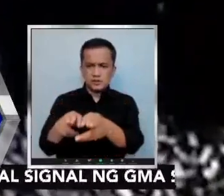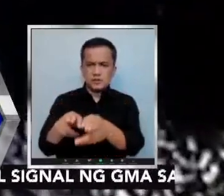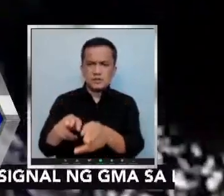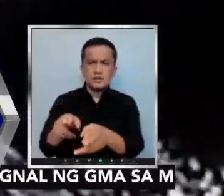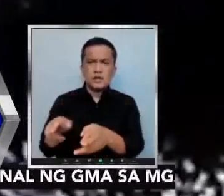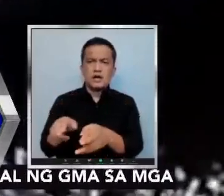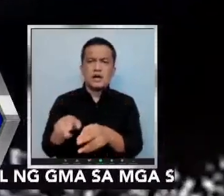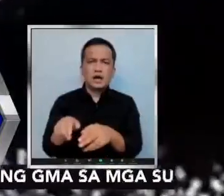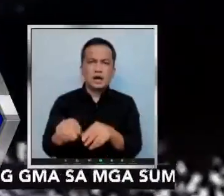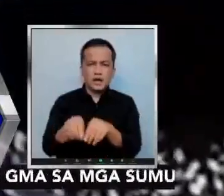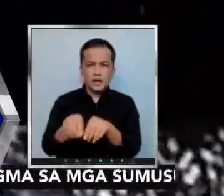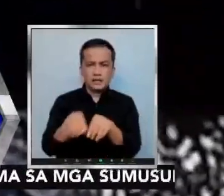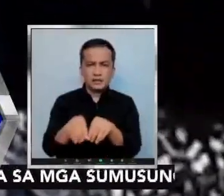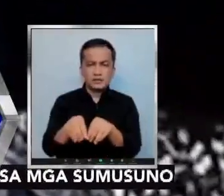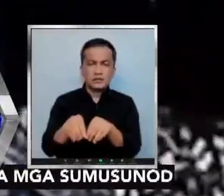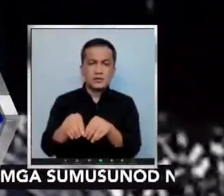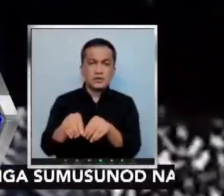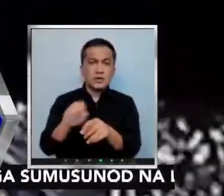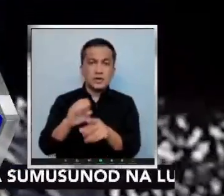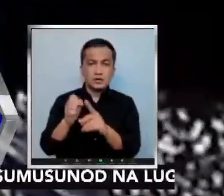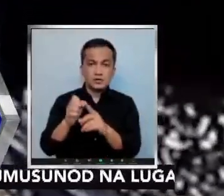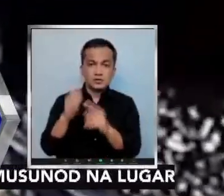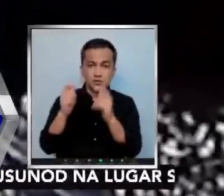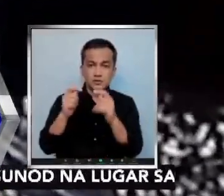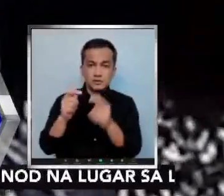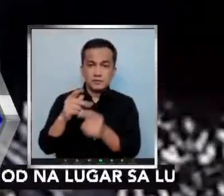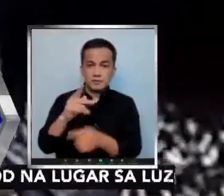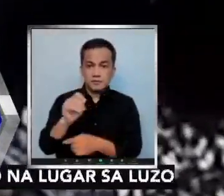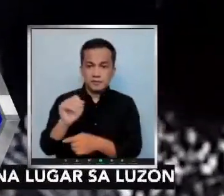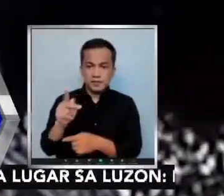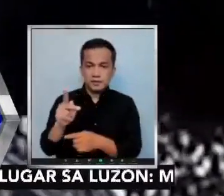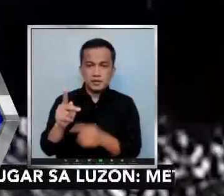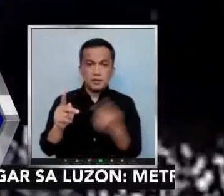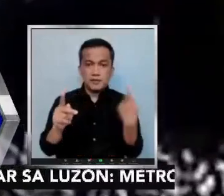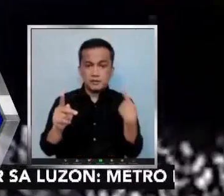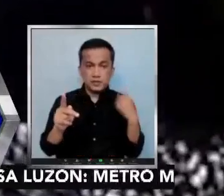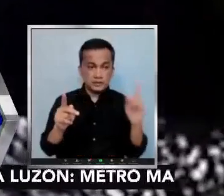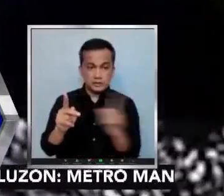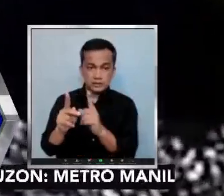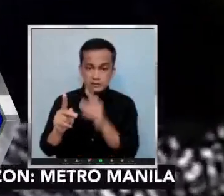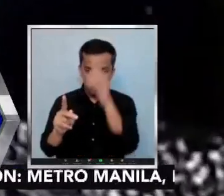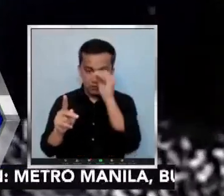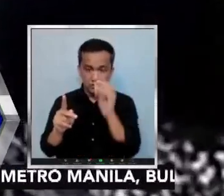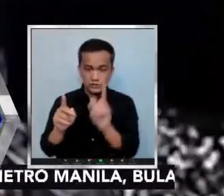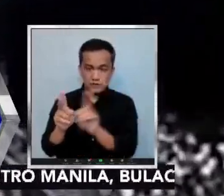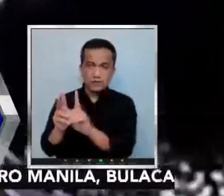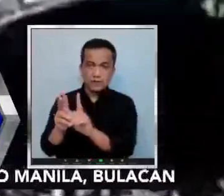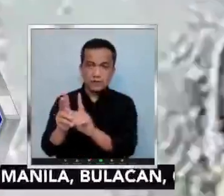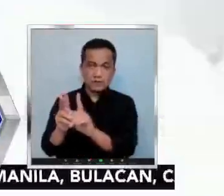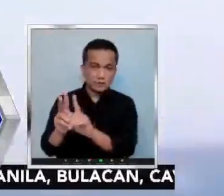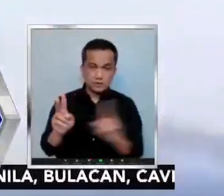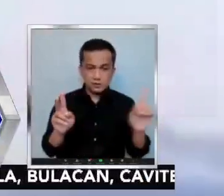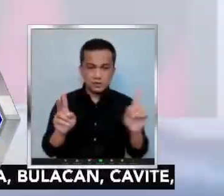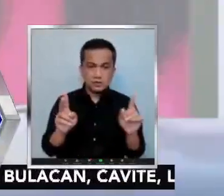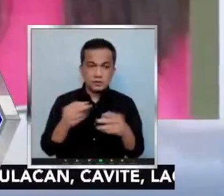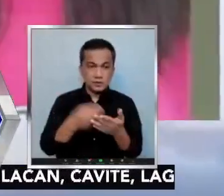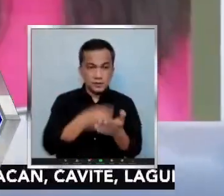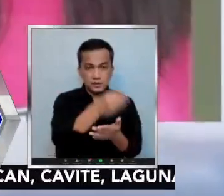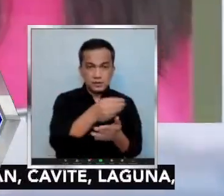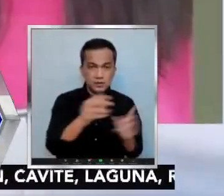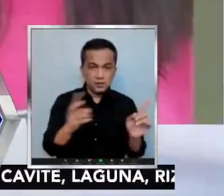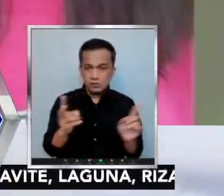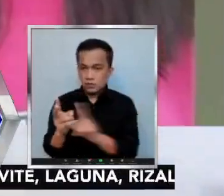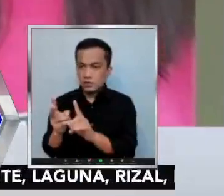park. May kasama sila noong isang lalaki at sabi ng lalaki sa barangay, umalis siya saglit para maibilhin pero wala na raw ang